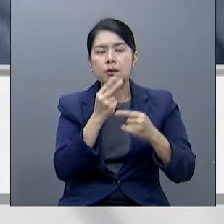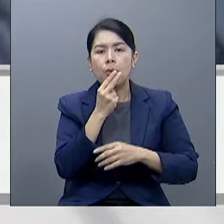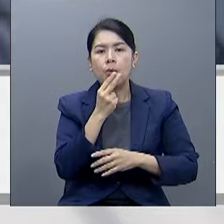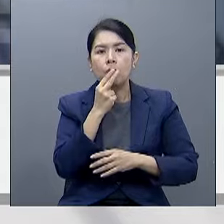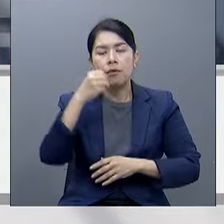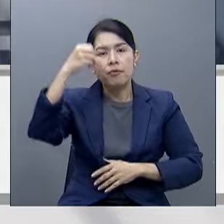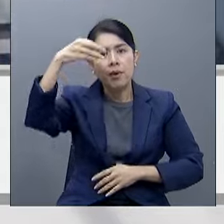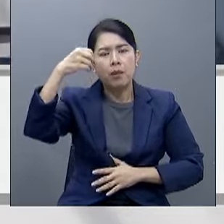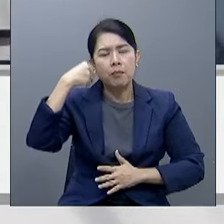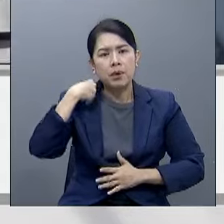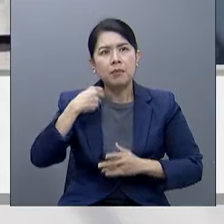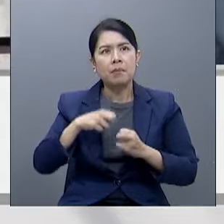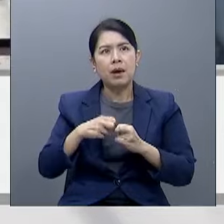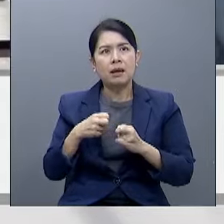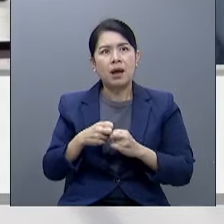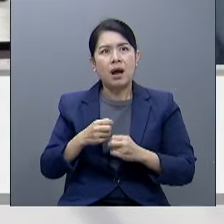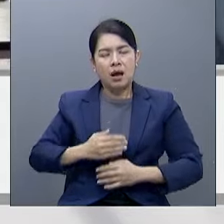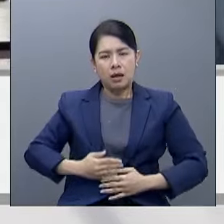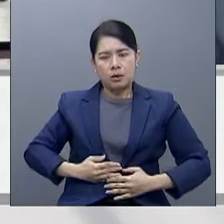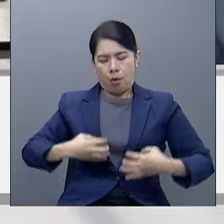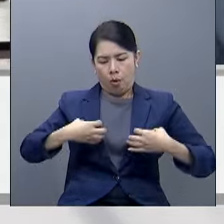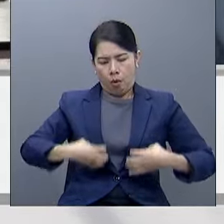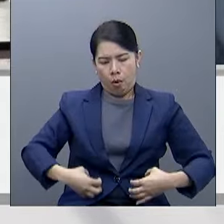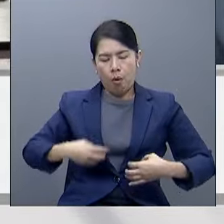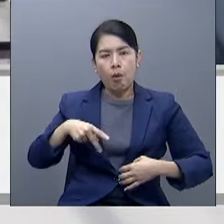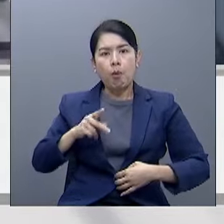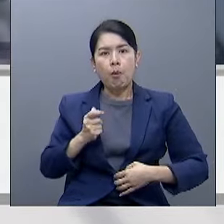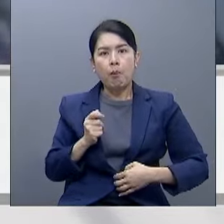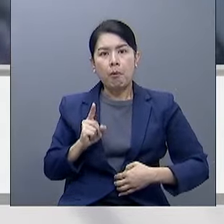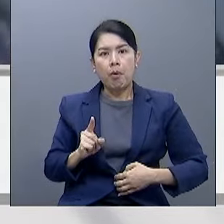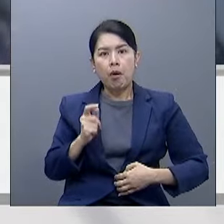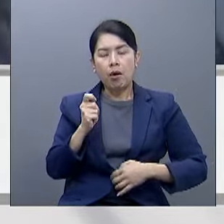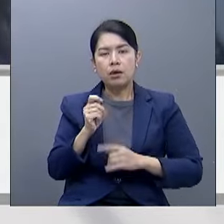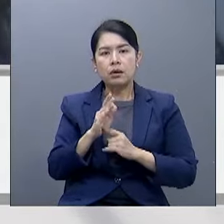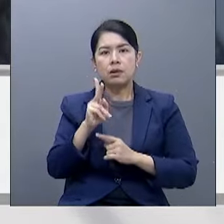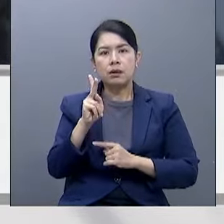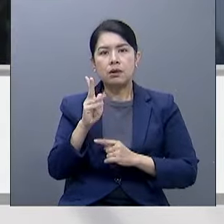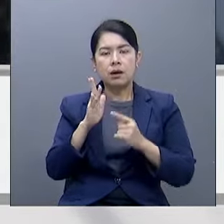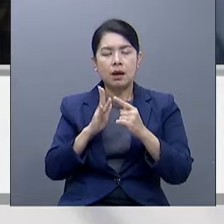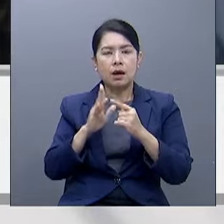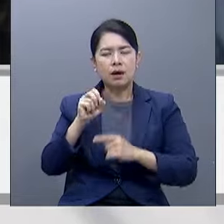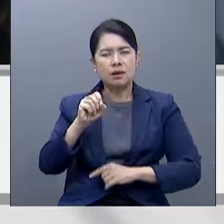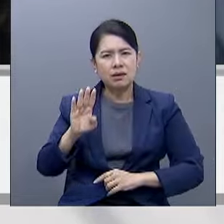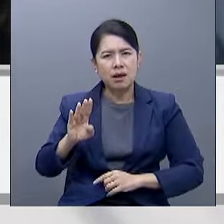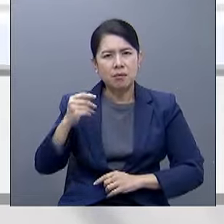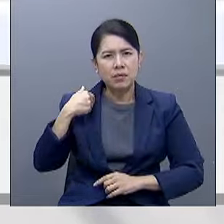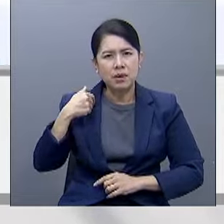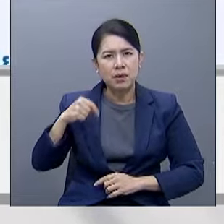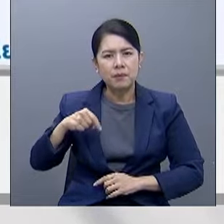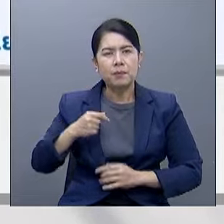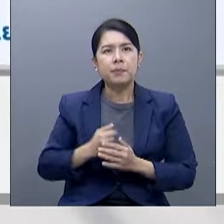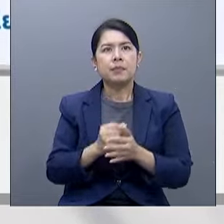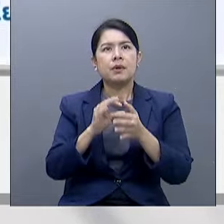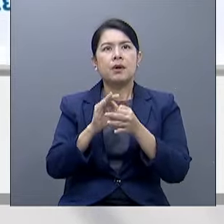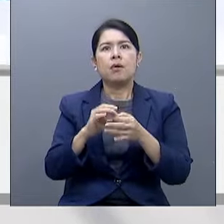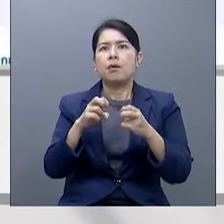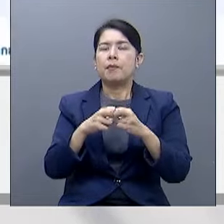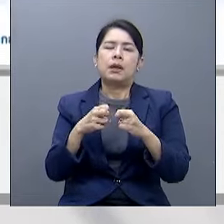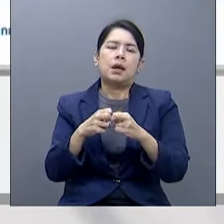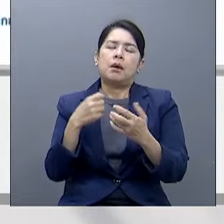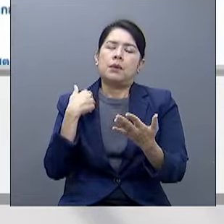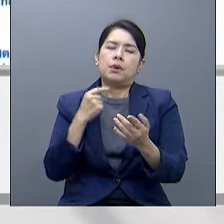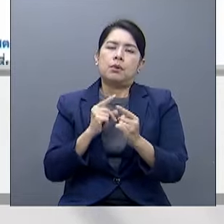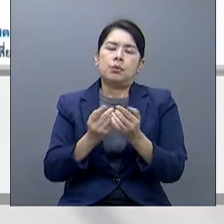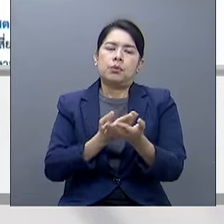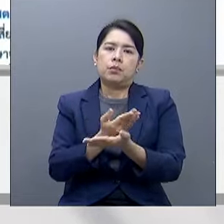อาการปอดอักเสบเฉียบพลันและอาการปอดแตก 2-3รายด้วยกันนะคะเรื่องของผลเสียเนี่ยถกเถียงกันหนักค่ะ